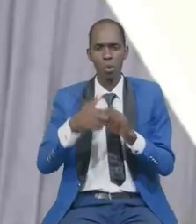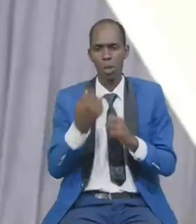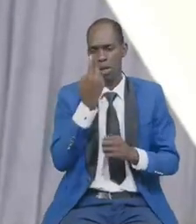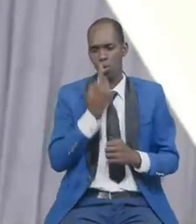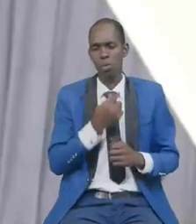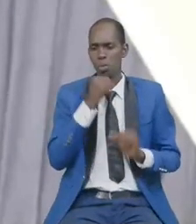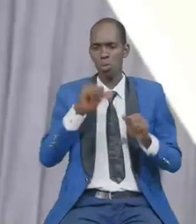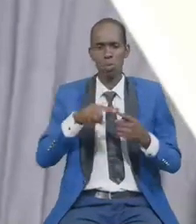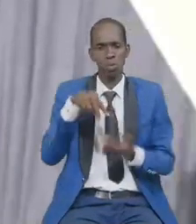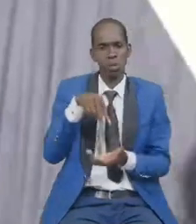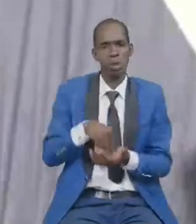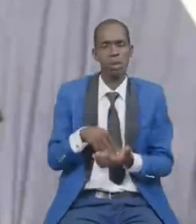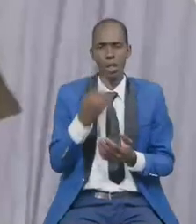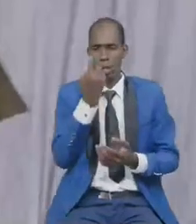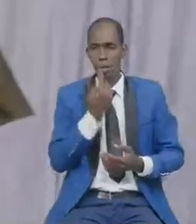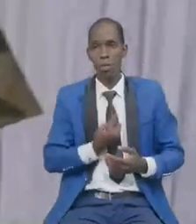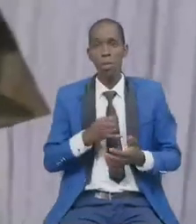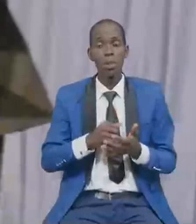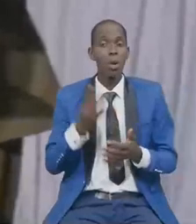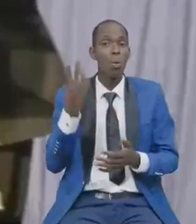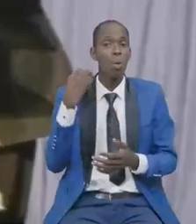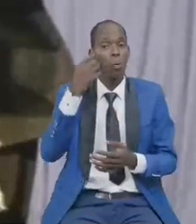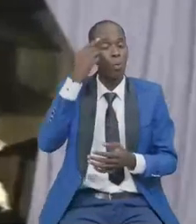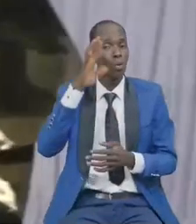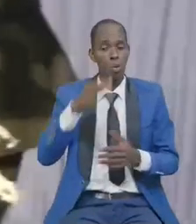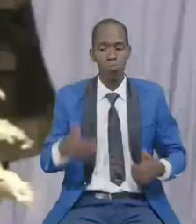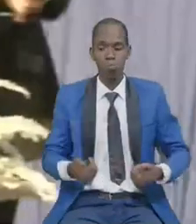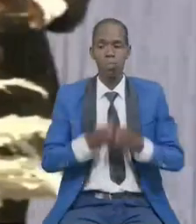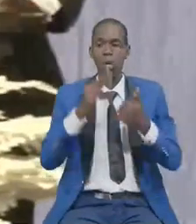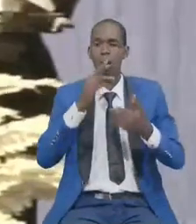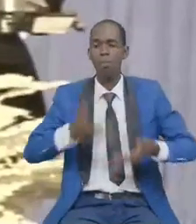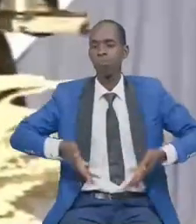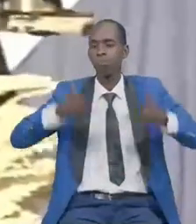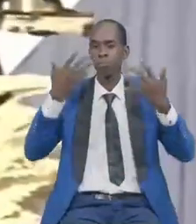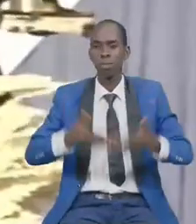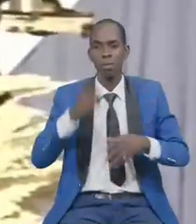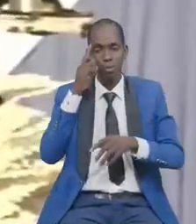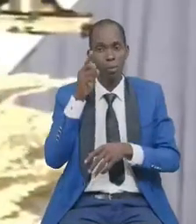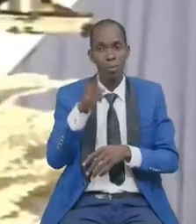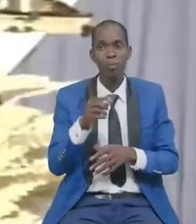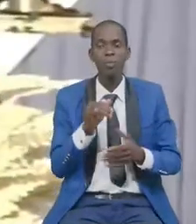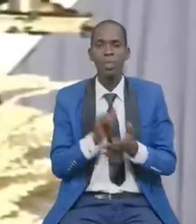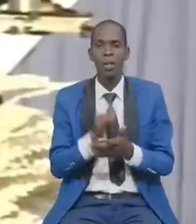C'était parce que tes défis étaient trop lourds pour toi qu'il a dit, je vais porter cette croix pour toi.